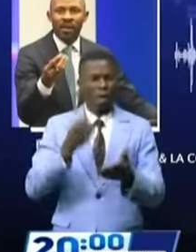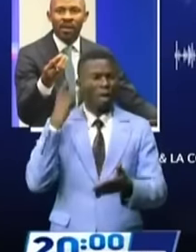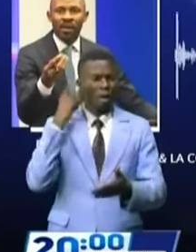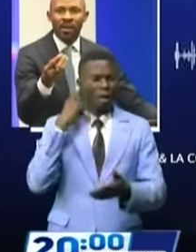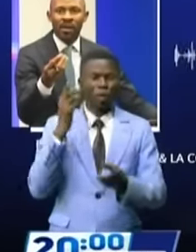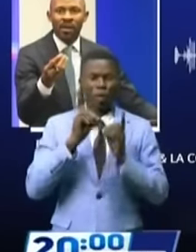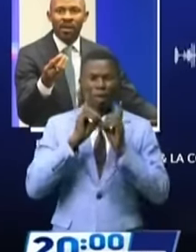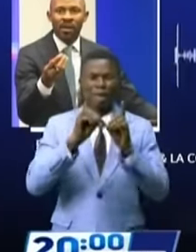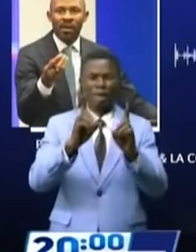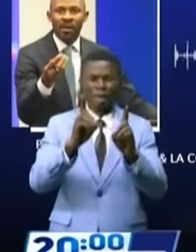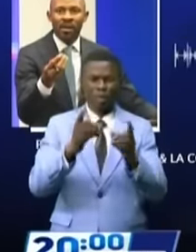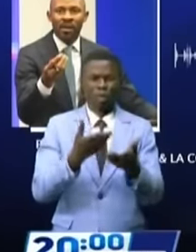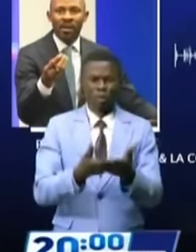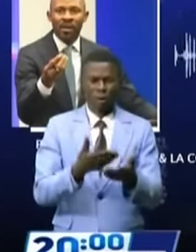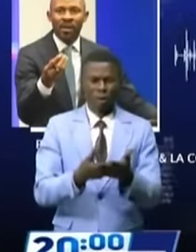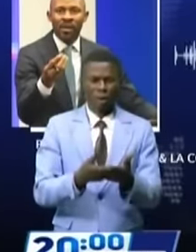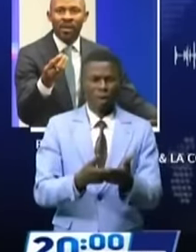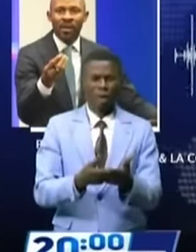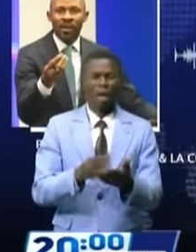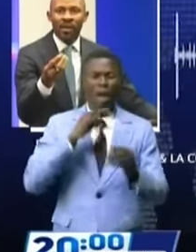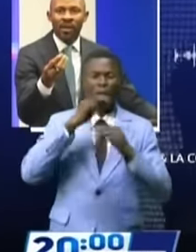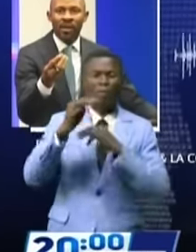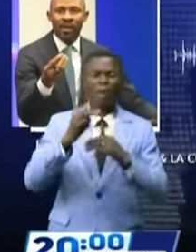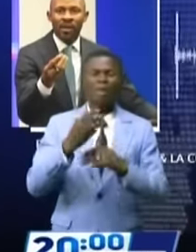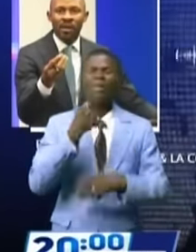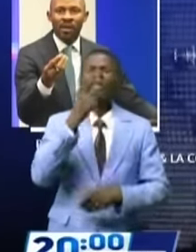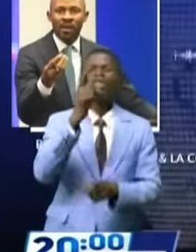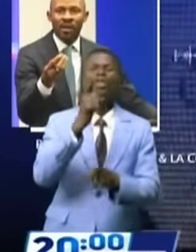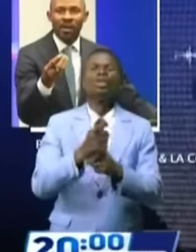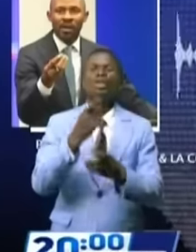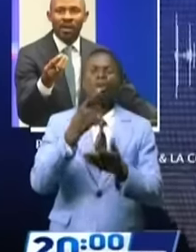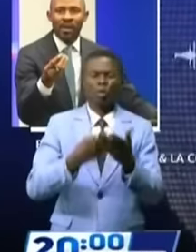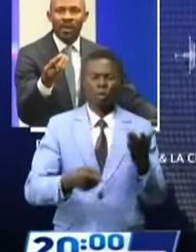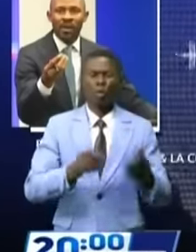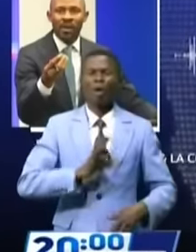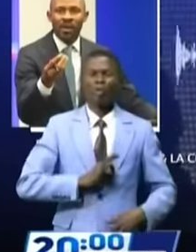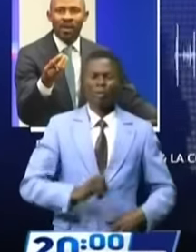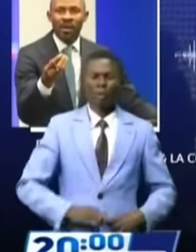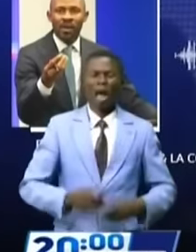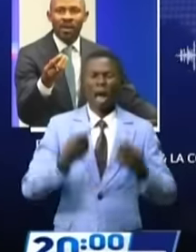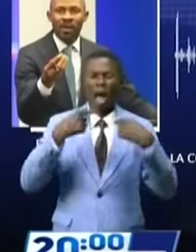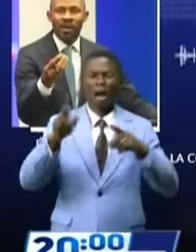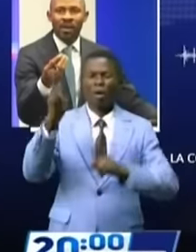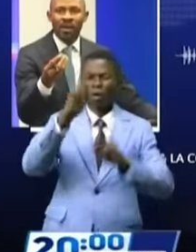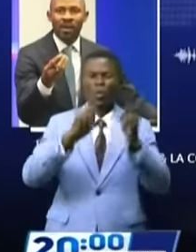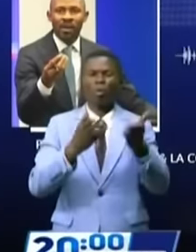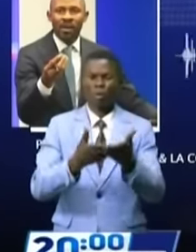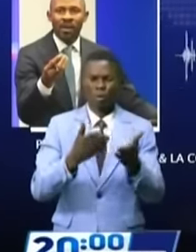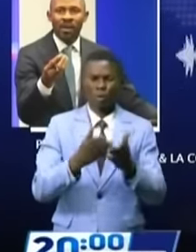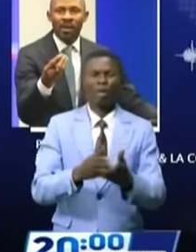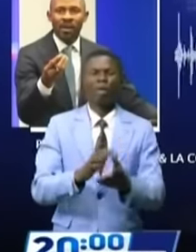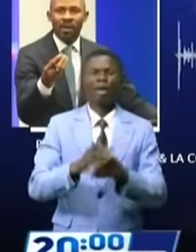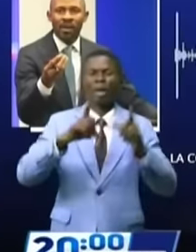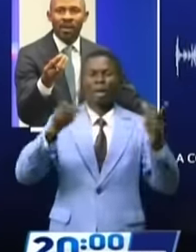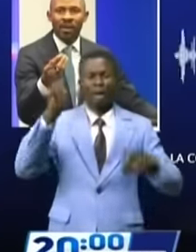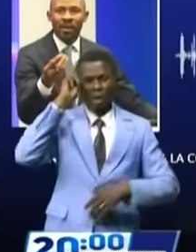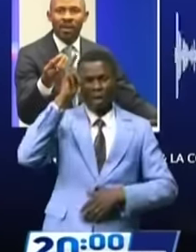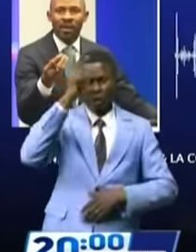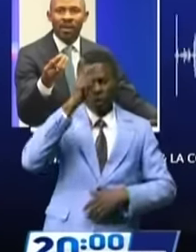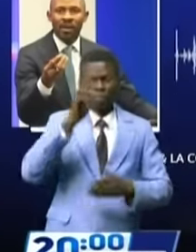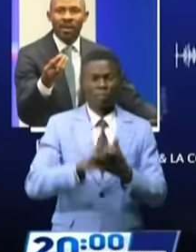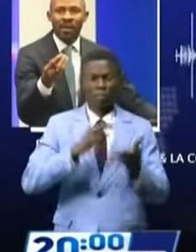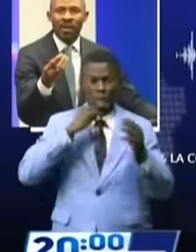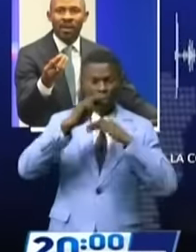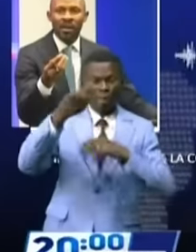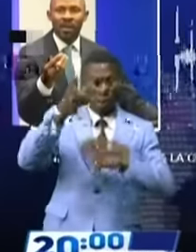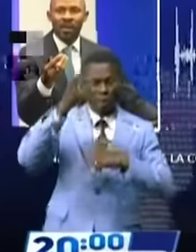son discours. Alors, quels ont été les messages clés que le président de la République a partagé aux populations du Grand Katanga? L'un des